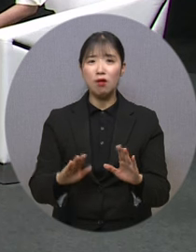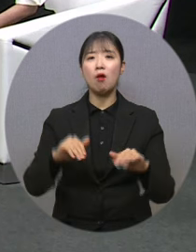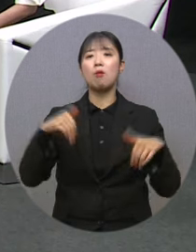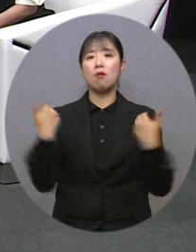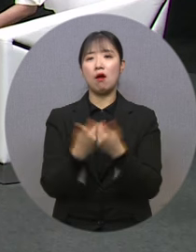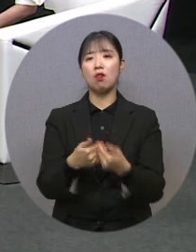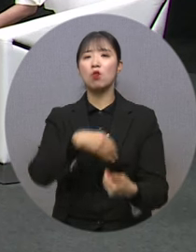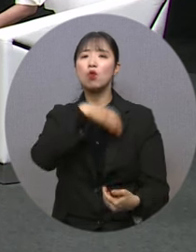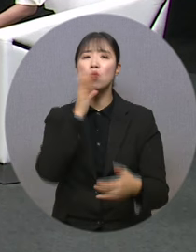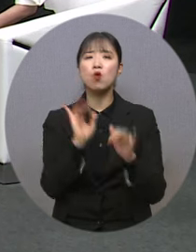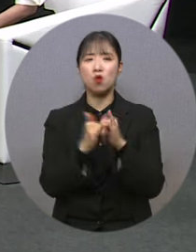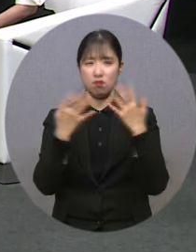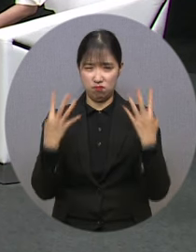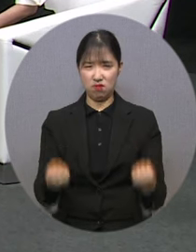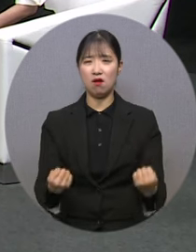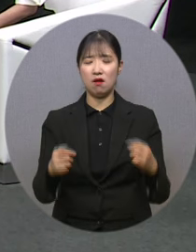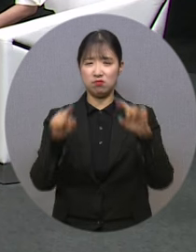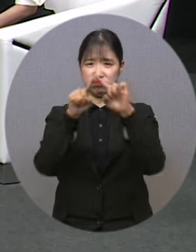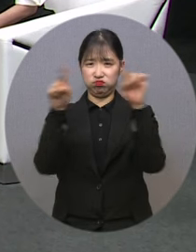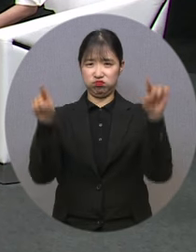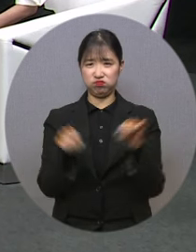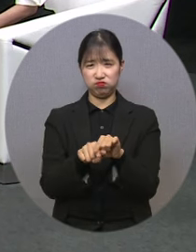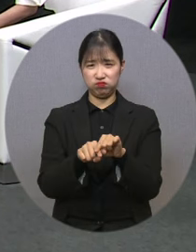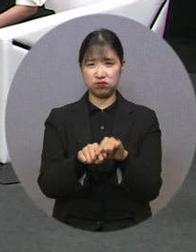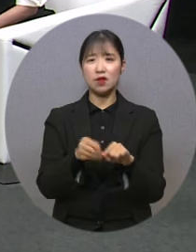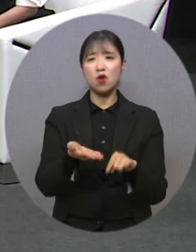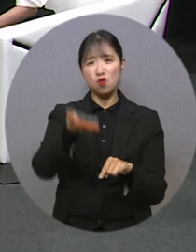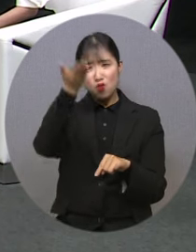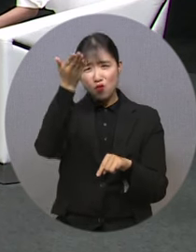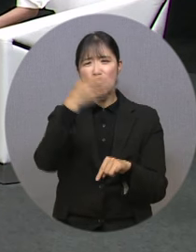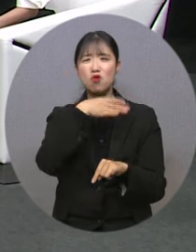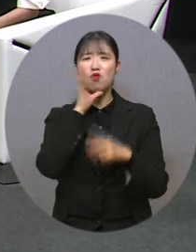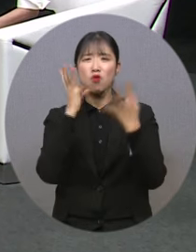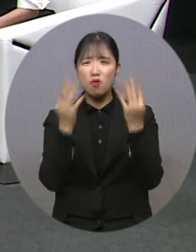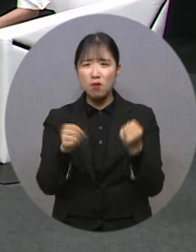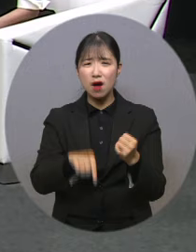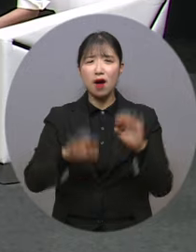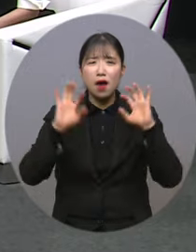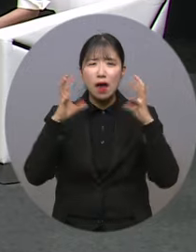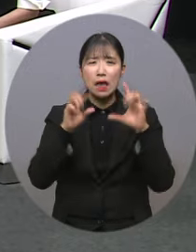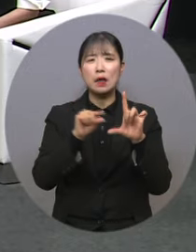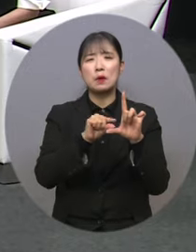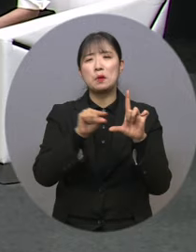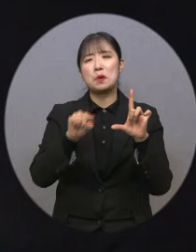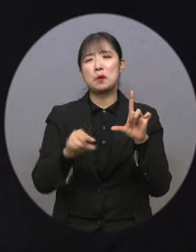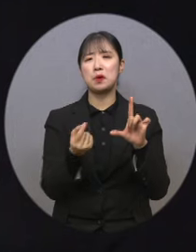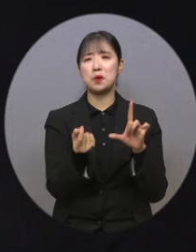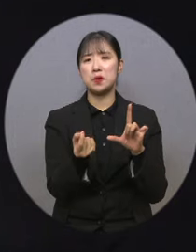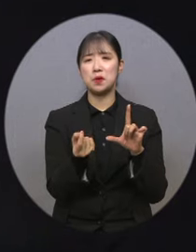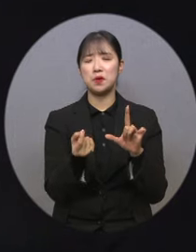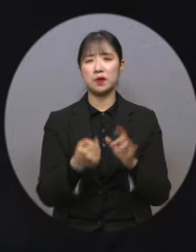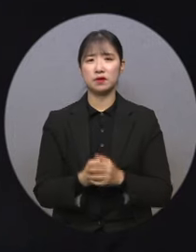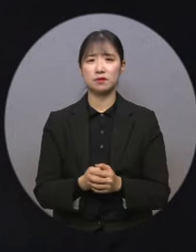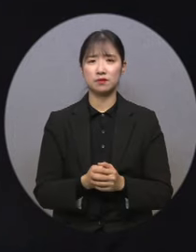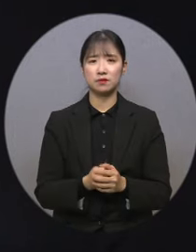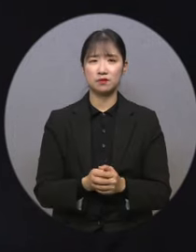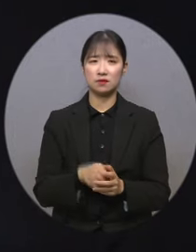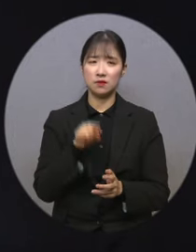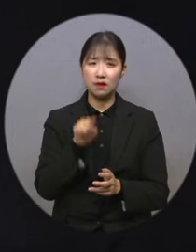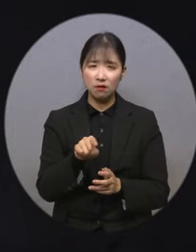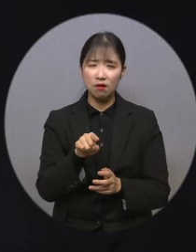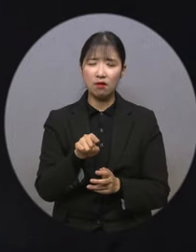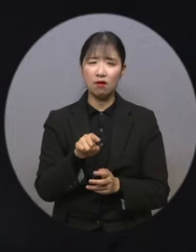돼 가지고 역삼각형으로 위에 놓인 이 제일 많고 어린애는 요마 않지 있어요 그렇게 점점